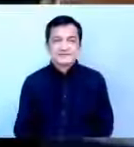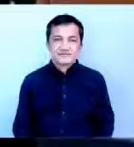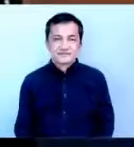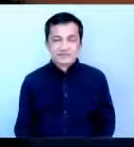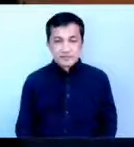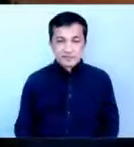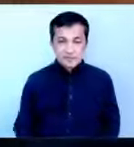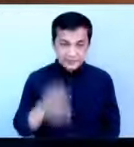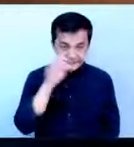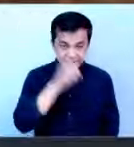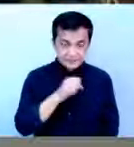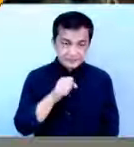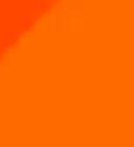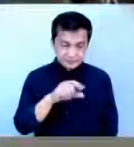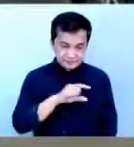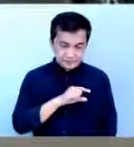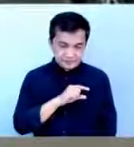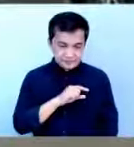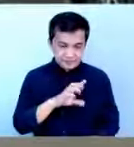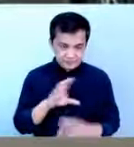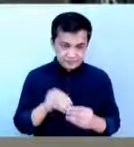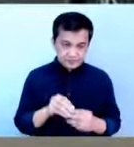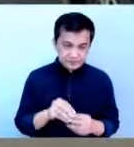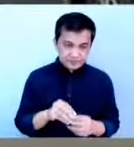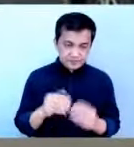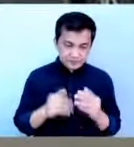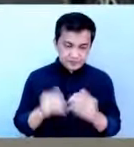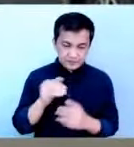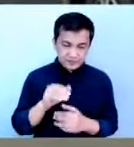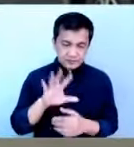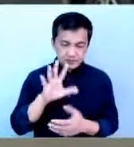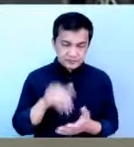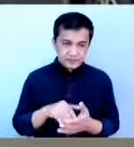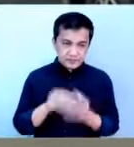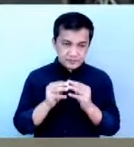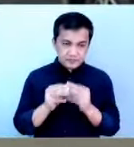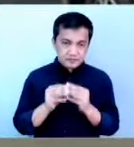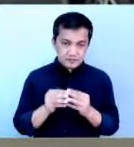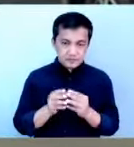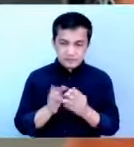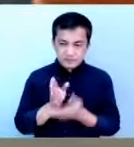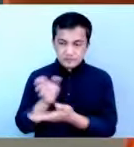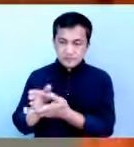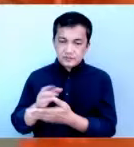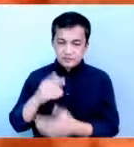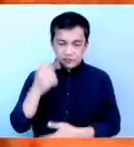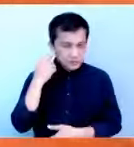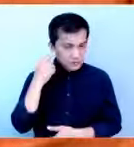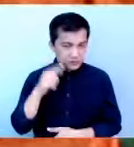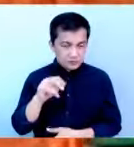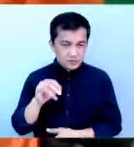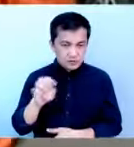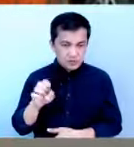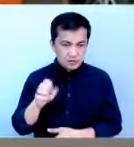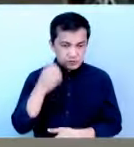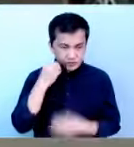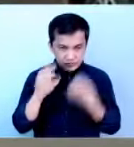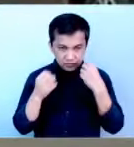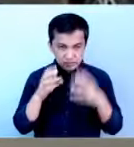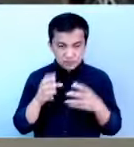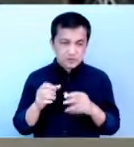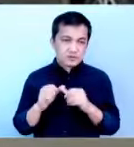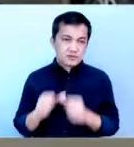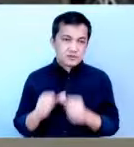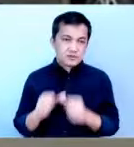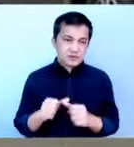mga pulis, aabot sa mahigit 5,000 Muslim ang nagtungo dito sa Golden Mosque. Nagsiuwian na rin sila para ipagpatuloy